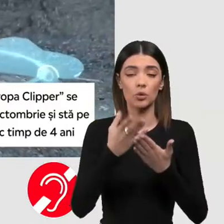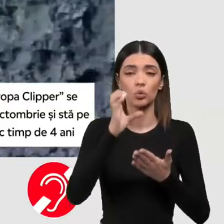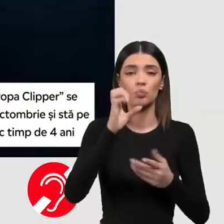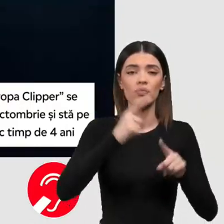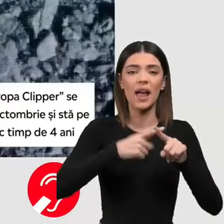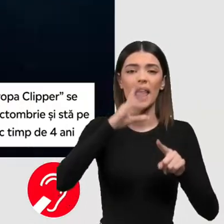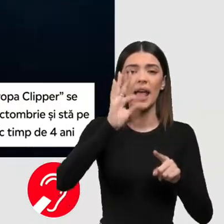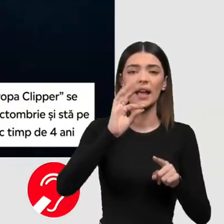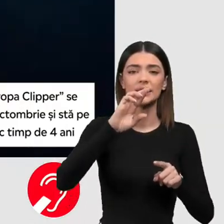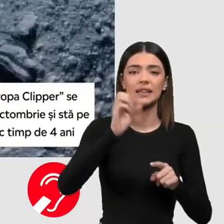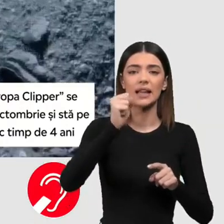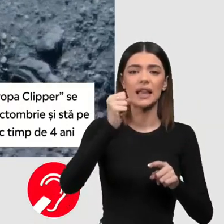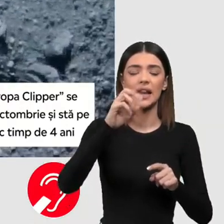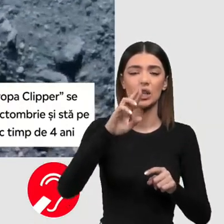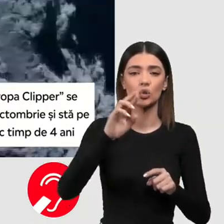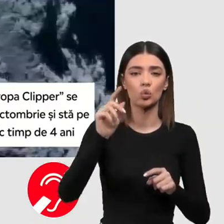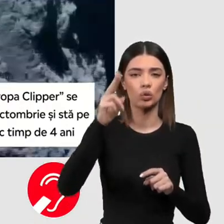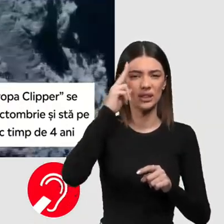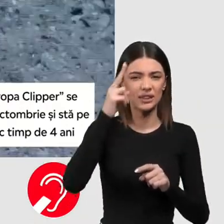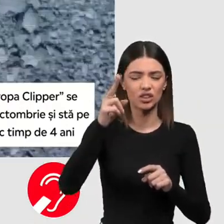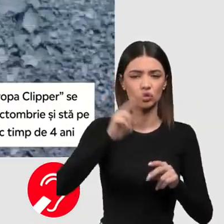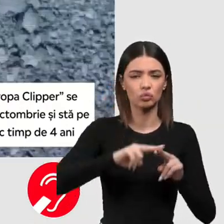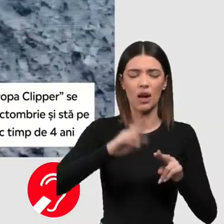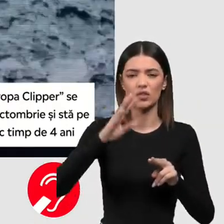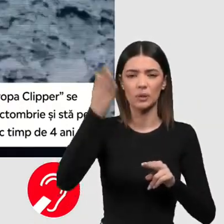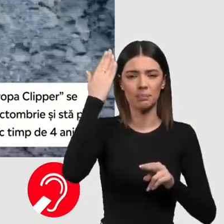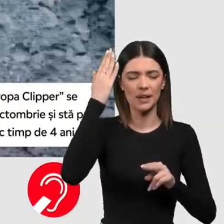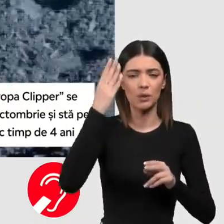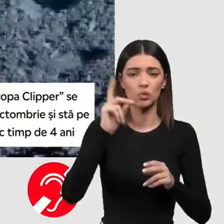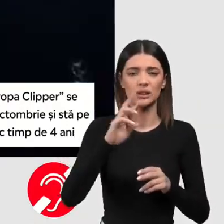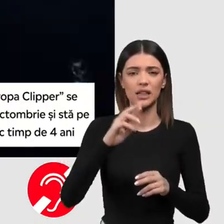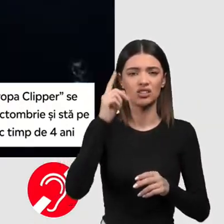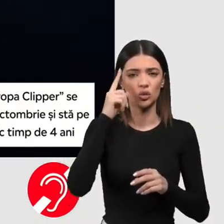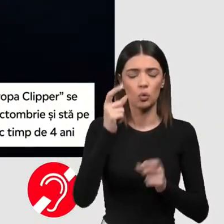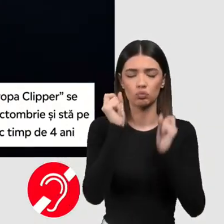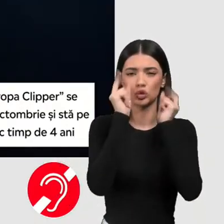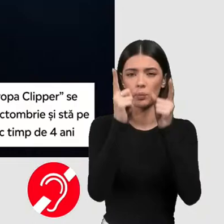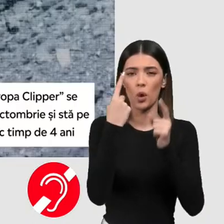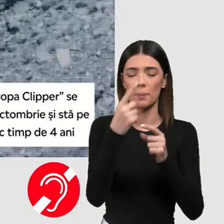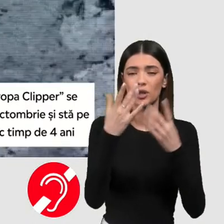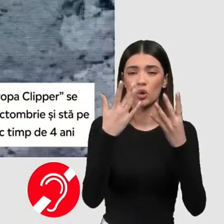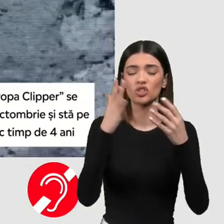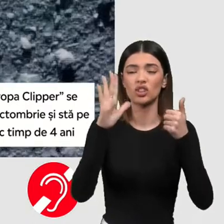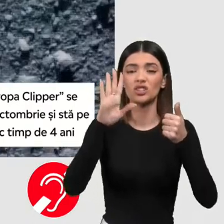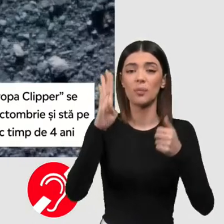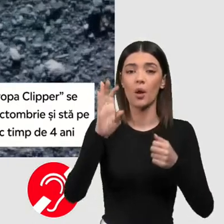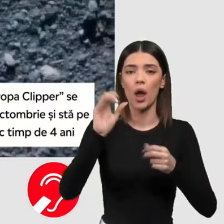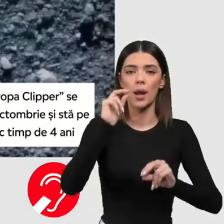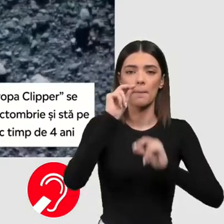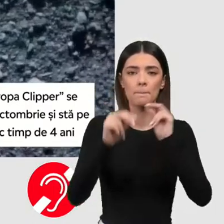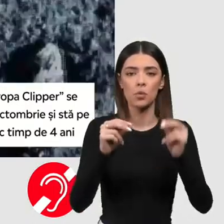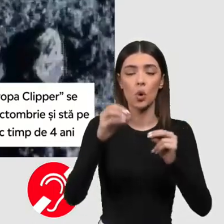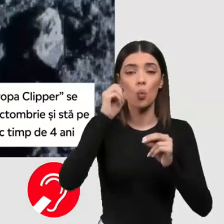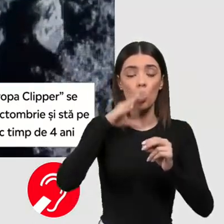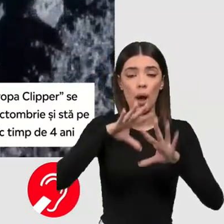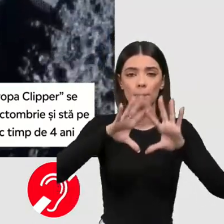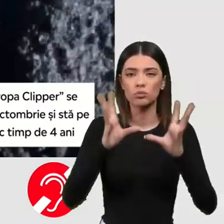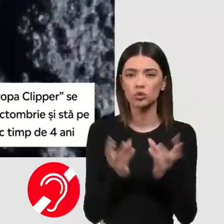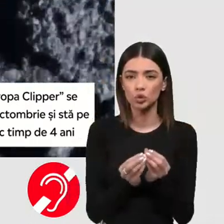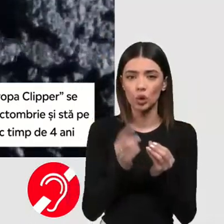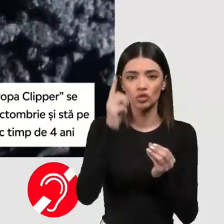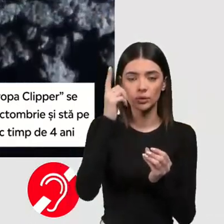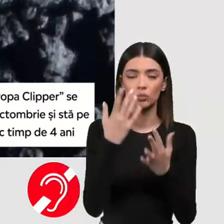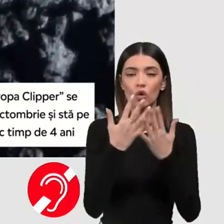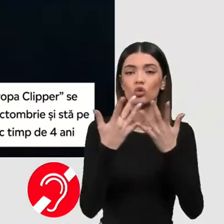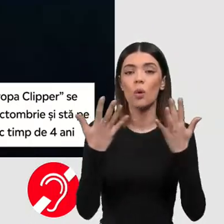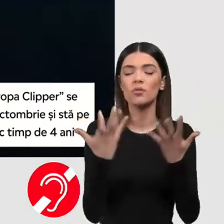pildă, gândiți-vă la scala lui Kardashev, o teorie dezvoltată de astrofizicianul rus încă din 1964, care clasifica civilizațiile pe baza